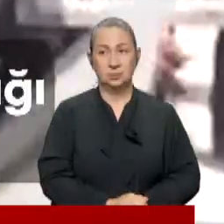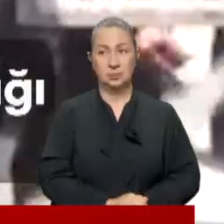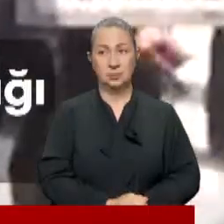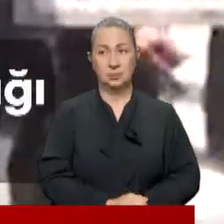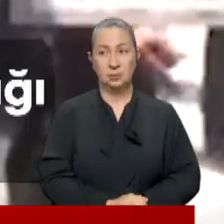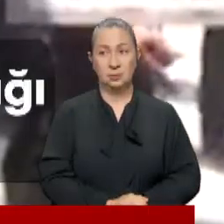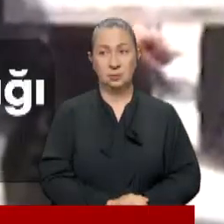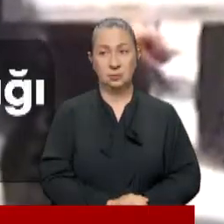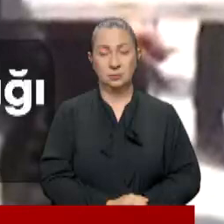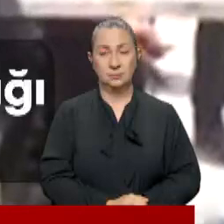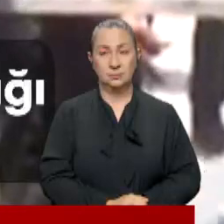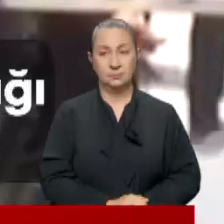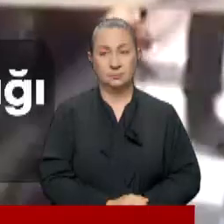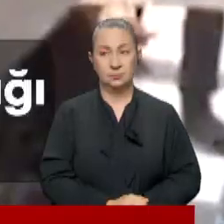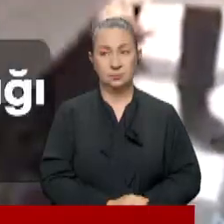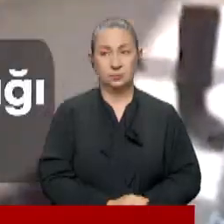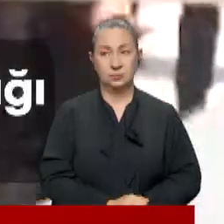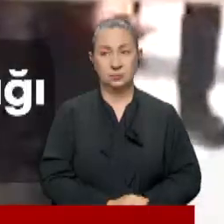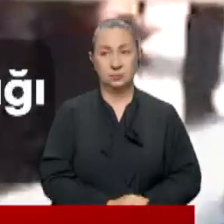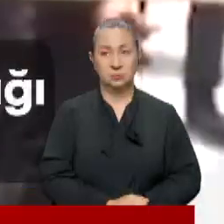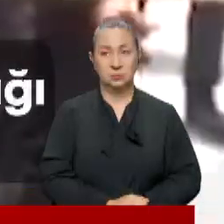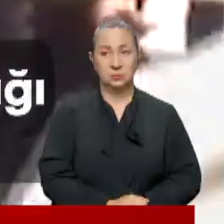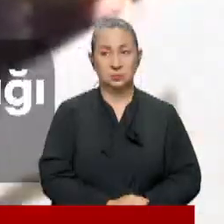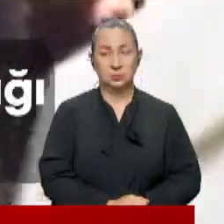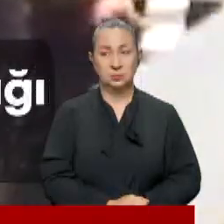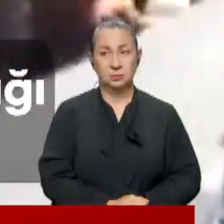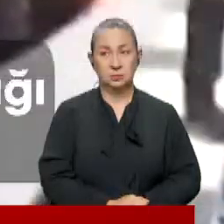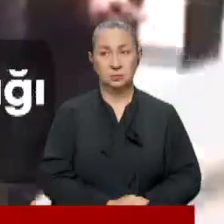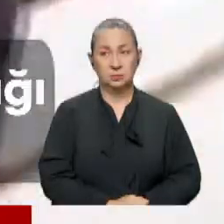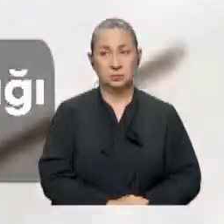parasının yani kurtaracağı şekilde alın ki mağdur etmeyin.